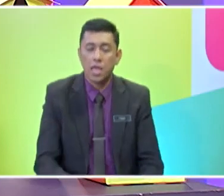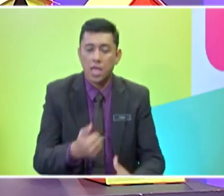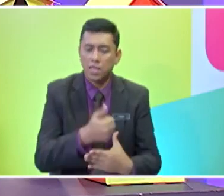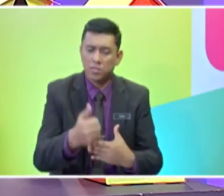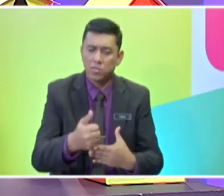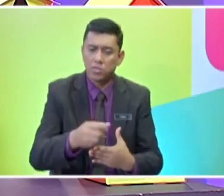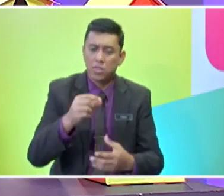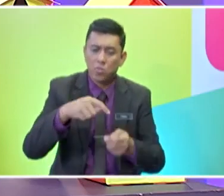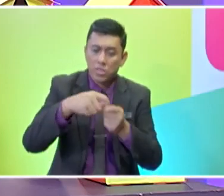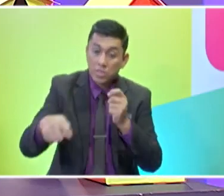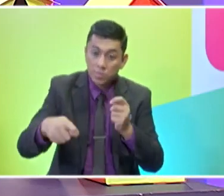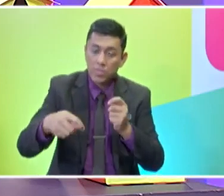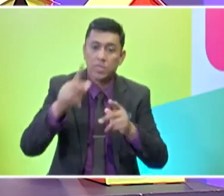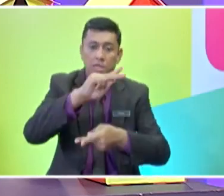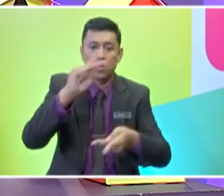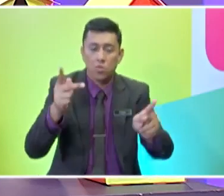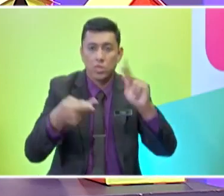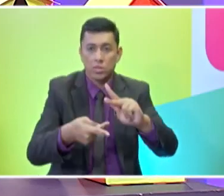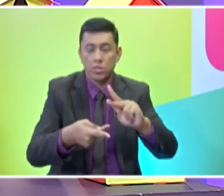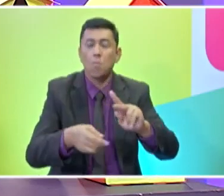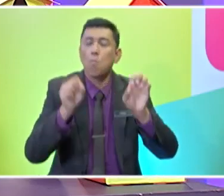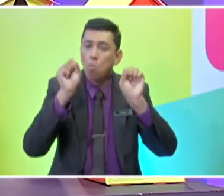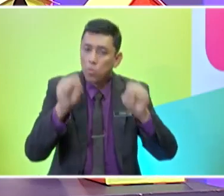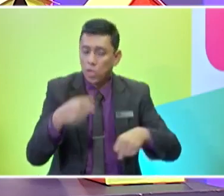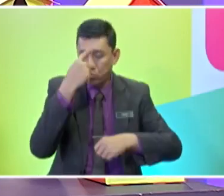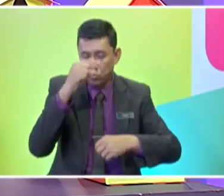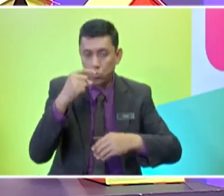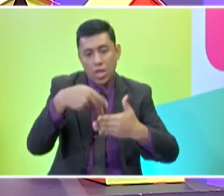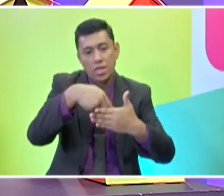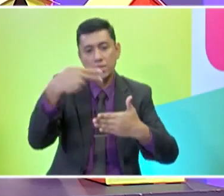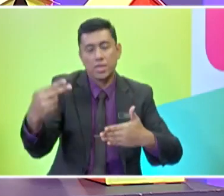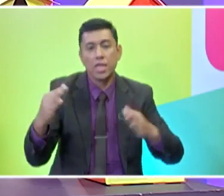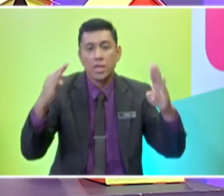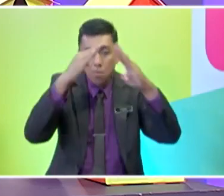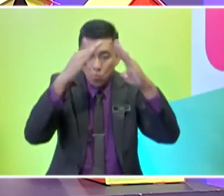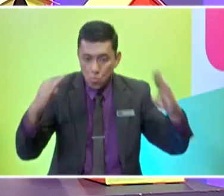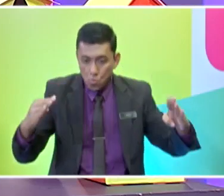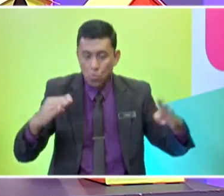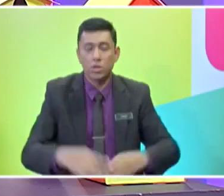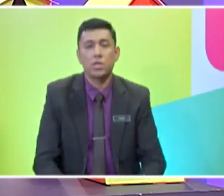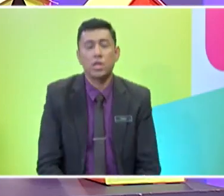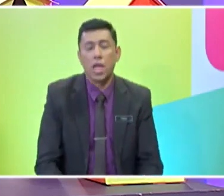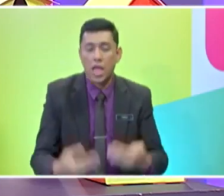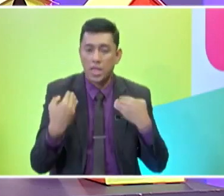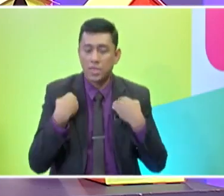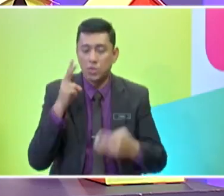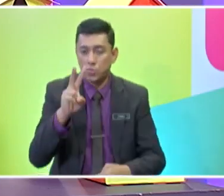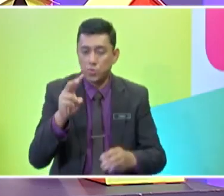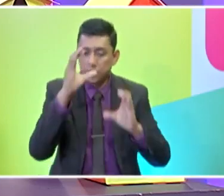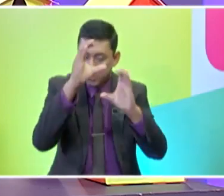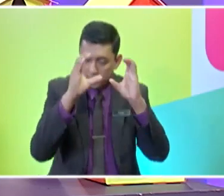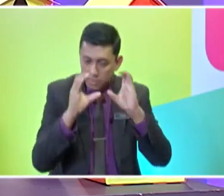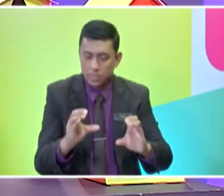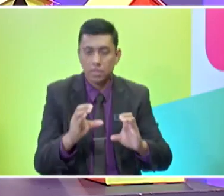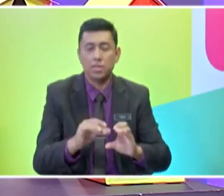tas yang tebal untuk menghasilkan Bumbung nah jadi nah di sini saya gunakan ada dua cara Ya maksudnya dengan